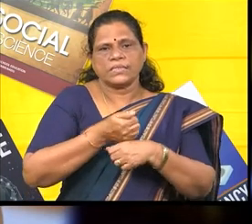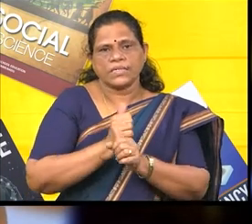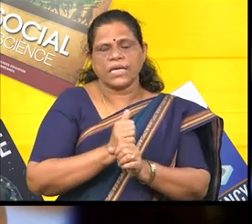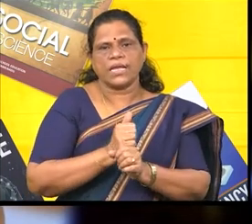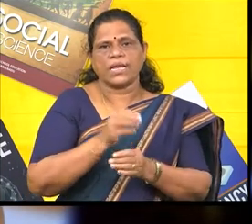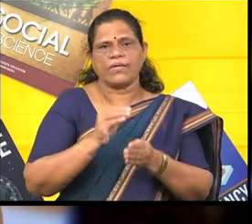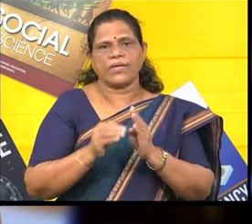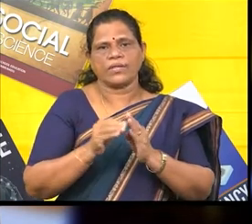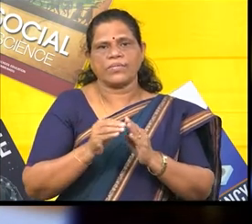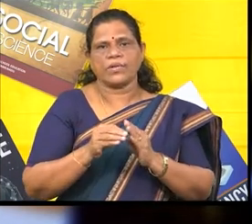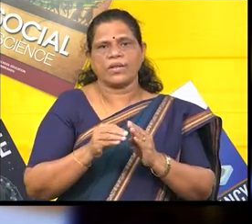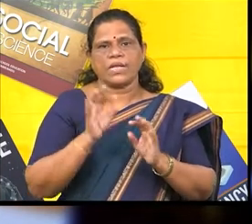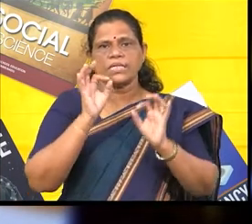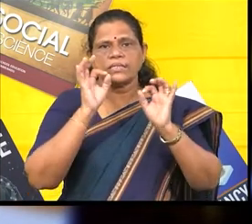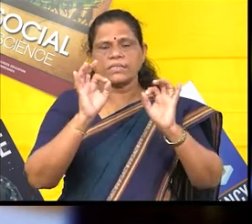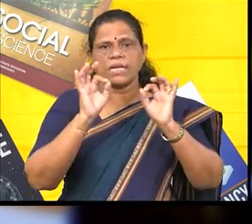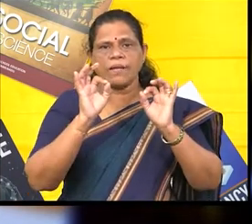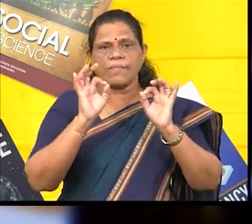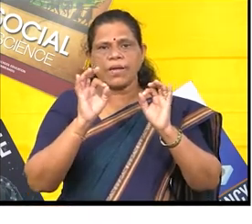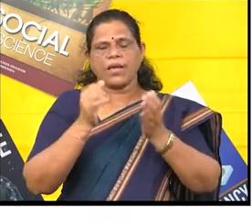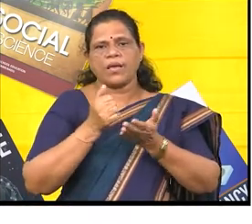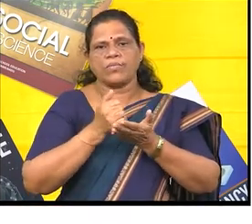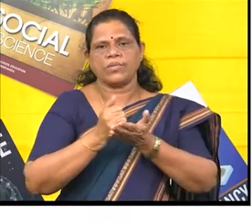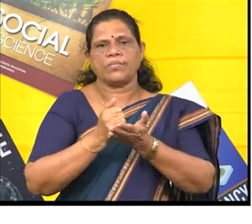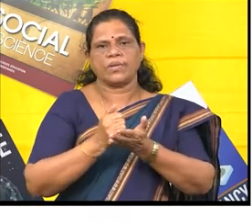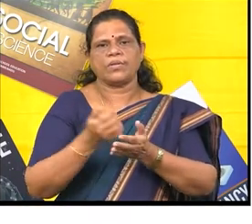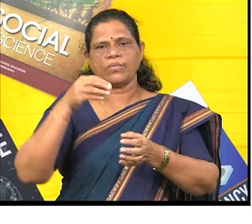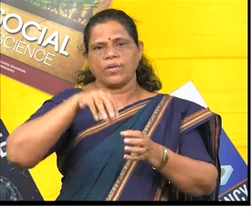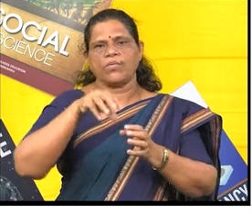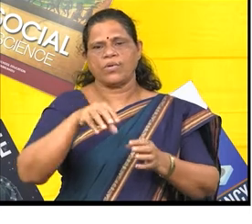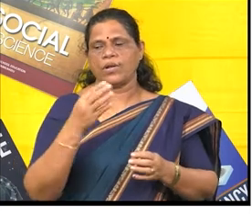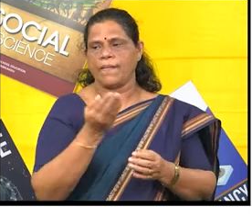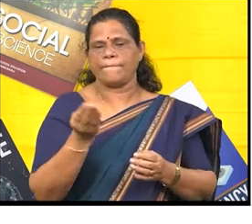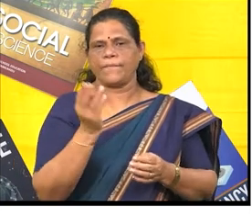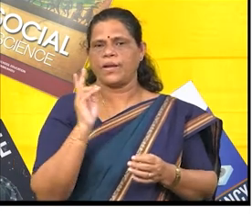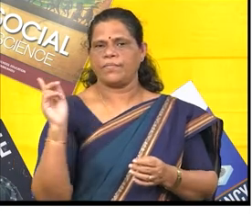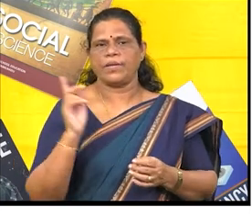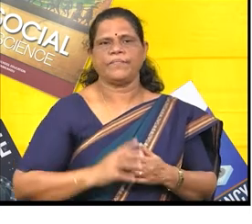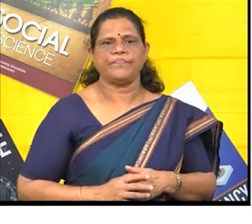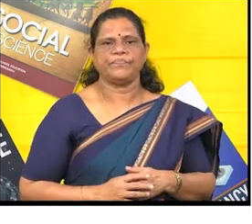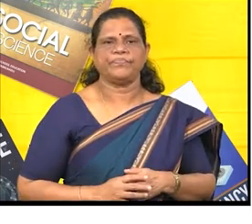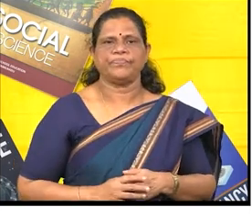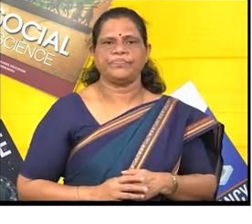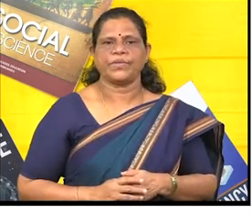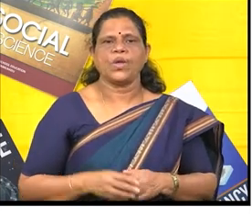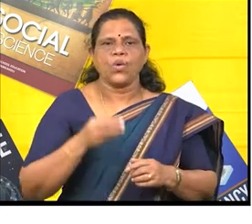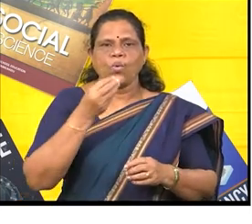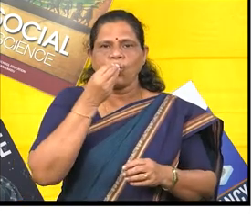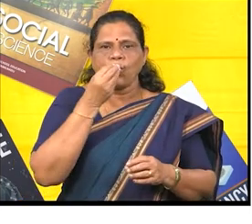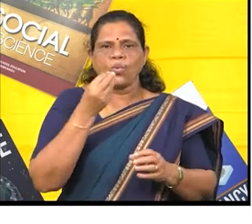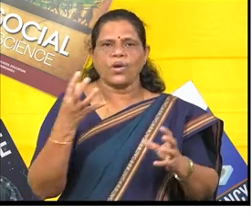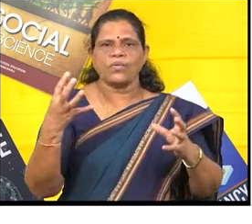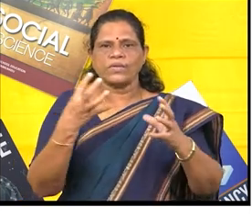நம்ம சில சிறப்பான செயல்பாடுகளுக்காக உணவில் சேர்க்கப்படக்கூடிய வேதிப்பொருட்கள், அதுதான் நம்ம உணவு சேர்க்கைகள் அப்படின்னு சொல்லுவோம்.